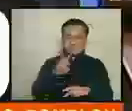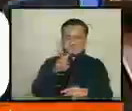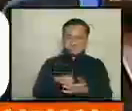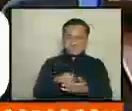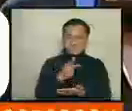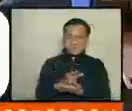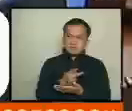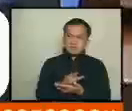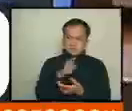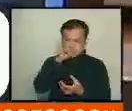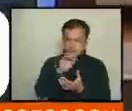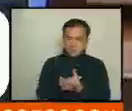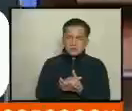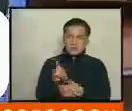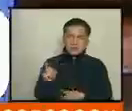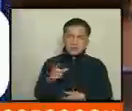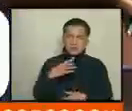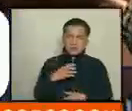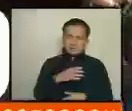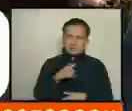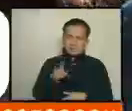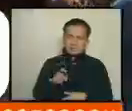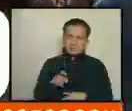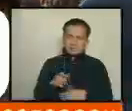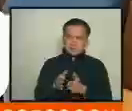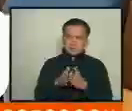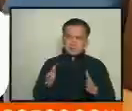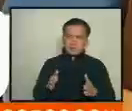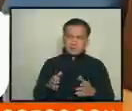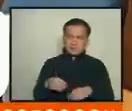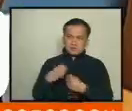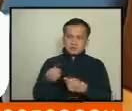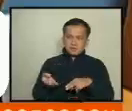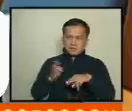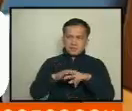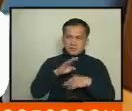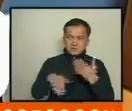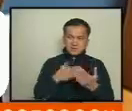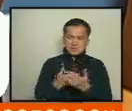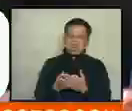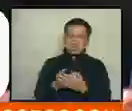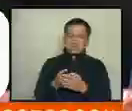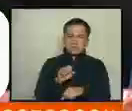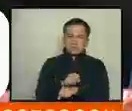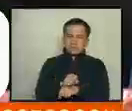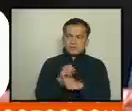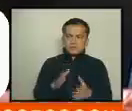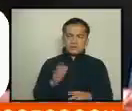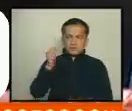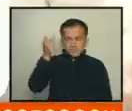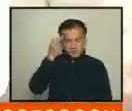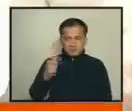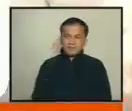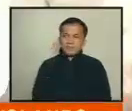2,000 piso. Naniniwala rin ang mambabatas na dapat ganito rin kalaki ang ibinibigay na bonus sa lahat ng mga empleyado